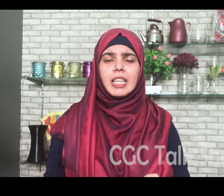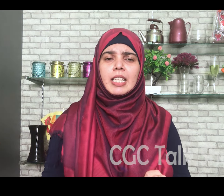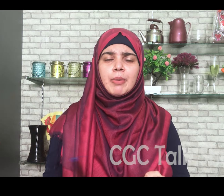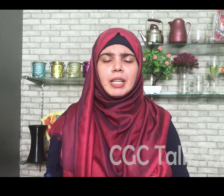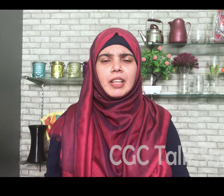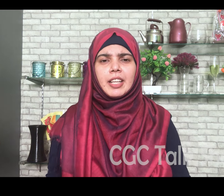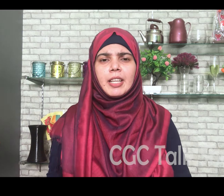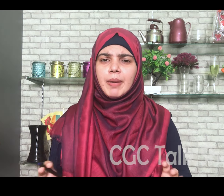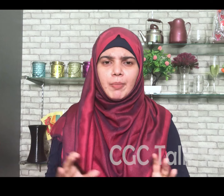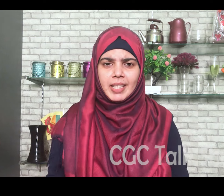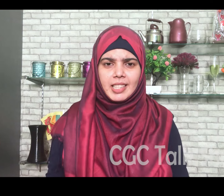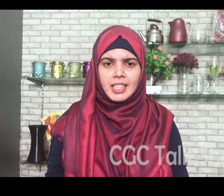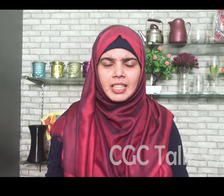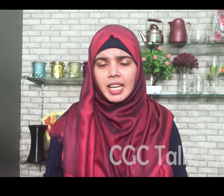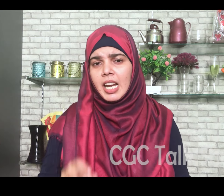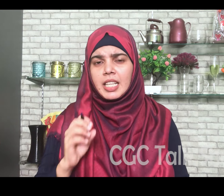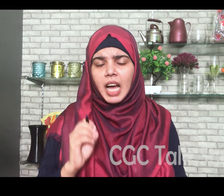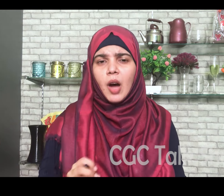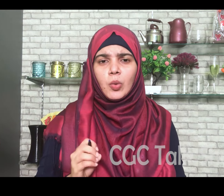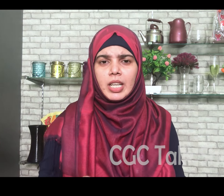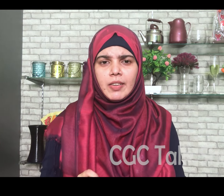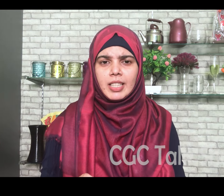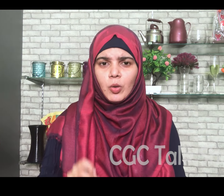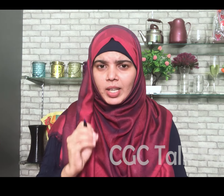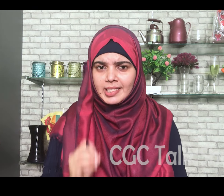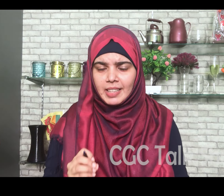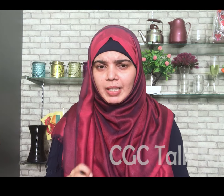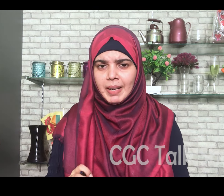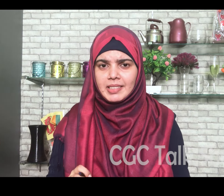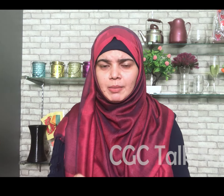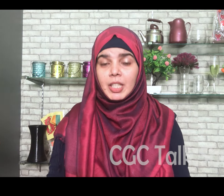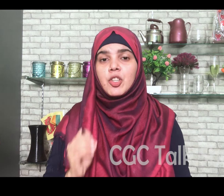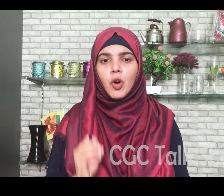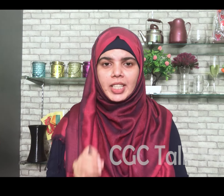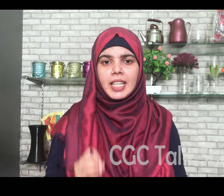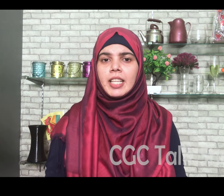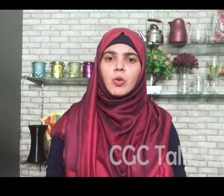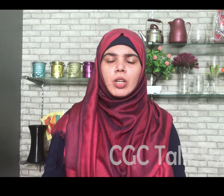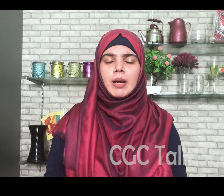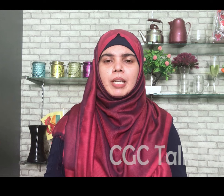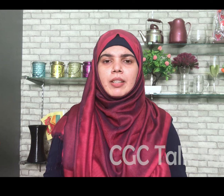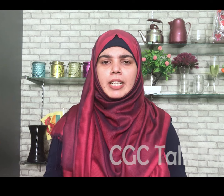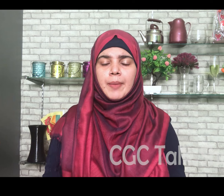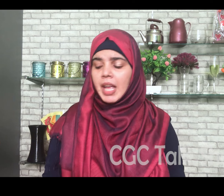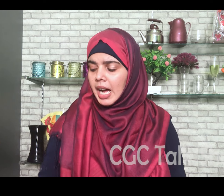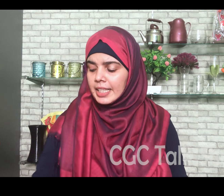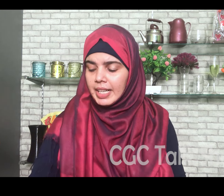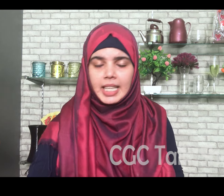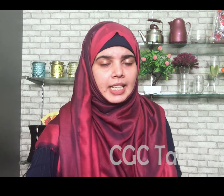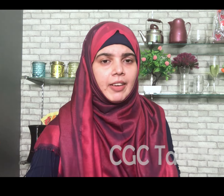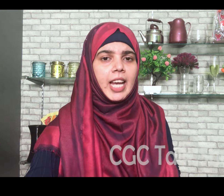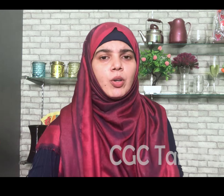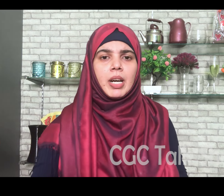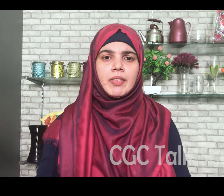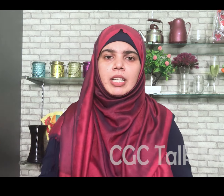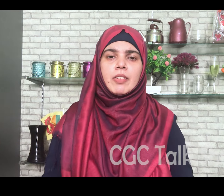அவர்கள், இப்படி நிறைய பேர் பேசியிருந்தாங்க. நான் உங்களுக்கு வந்து ஒரு சிலவங்க பேசினதை மட்டும் ஷோர்ட்டா இன்னைக்கு கொடுக்கலாம் அப்படின்னு இருக்கேன். அந்த வகையில்